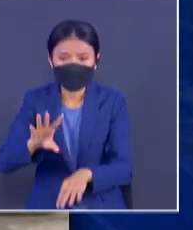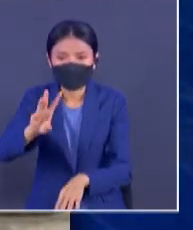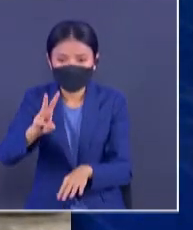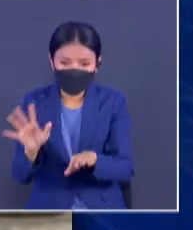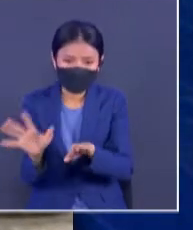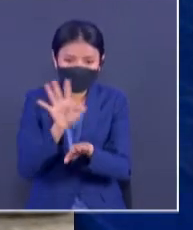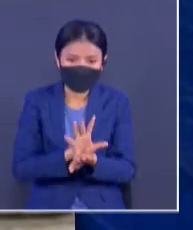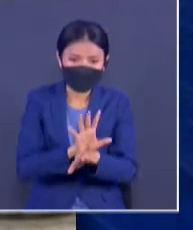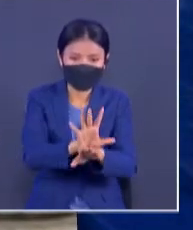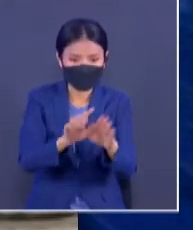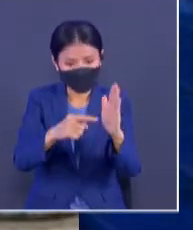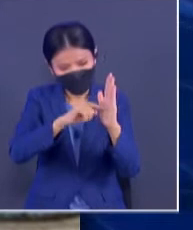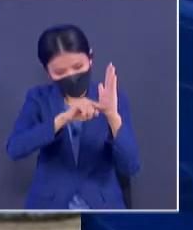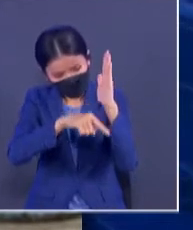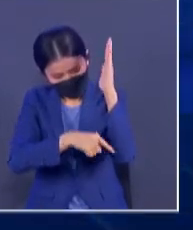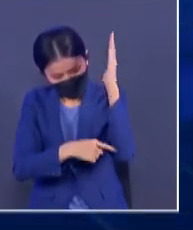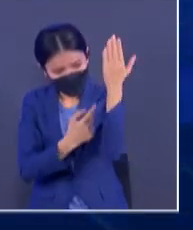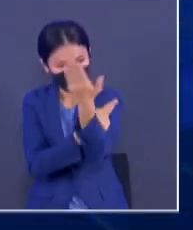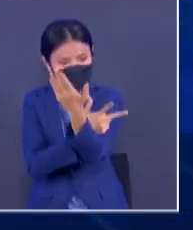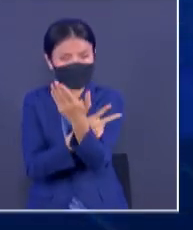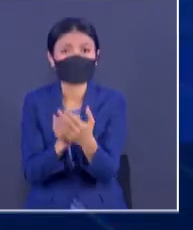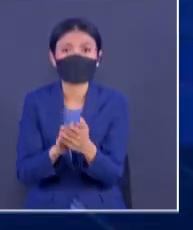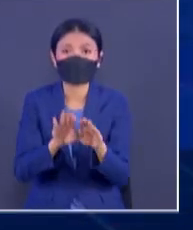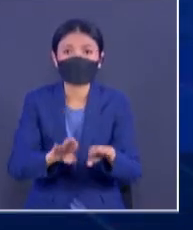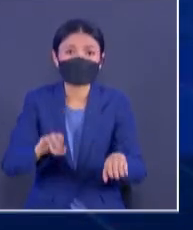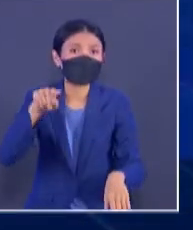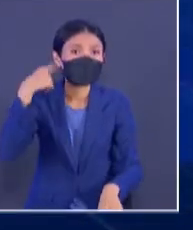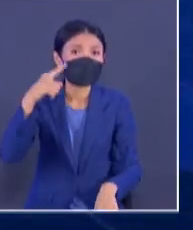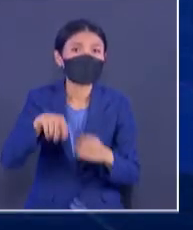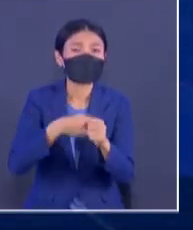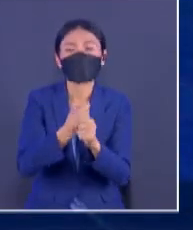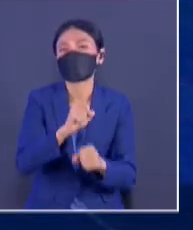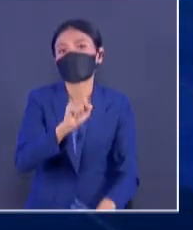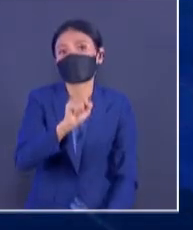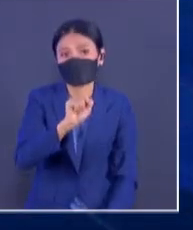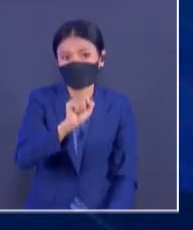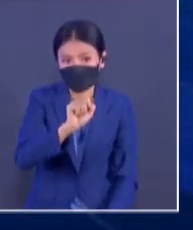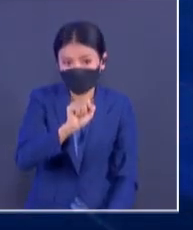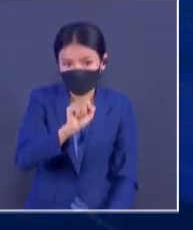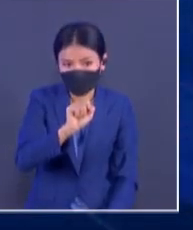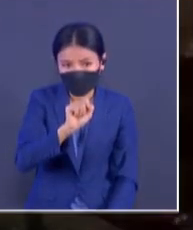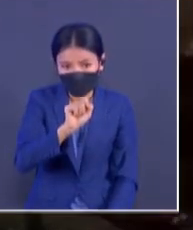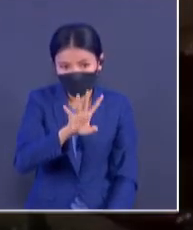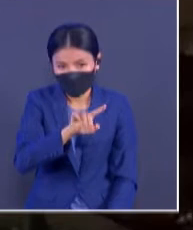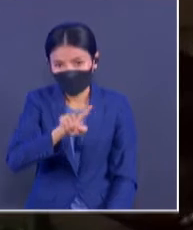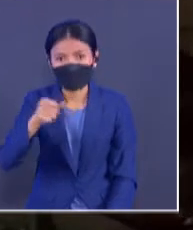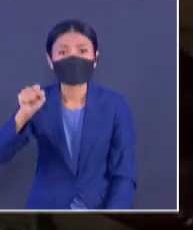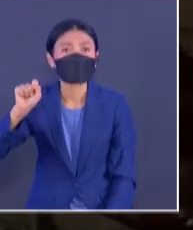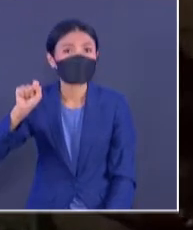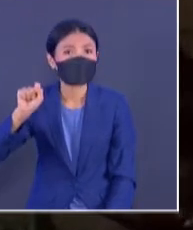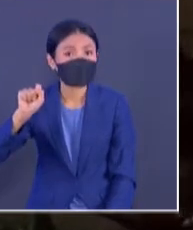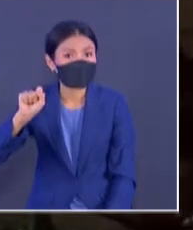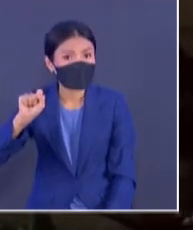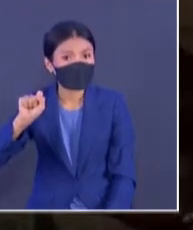ได้พบว่ามีเด็กสาวอายุ 14ปีจนถึง 19ปีนะครับในหกคนนี้จากการสอบสวนในเบื้องต้นทั้งหมดเป็น